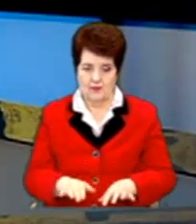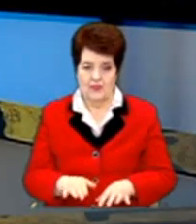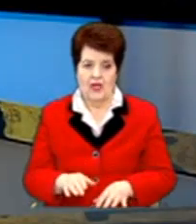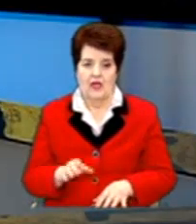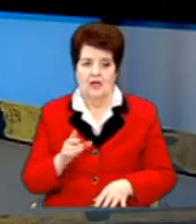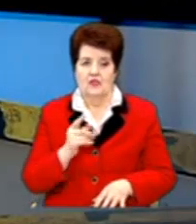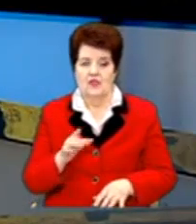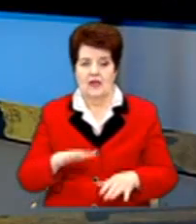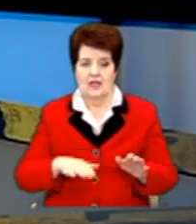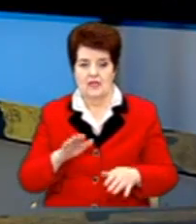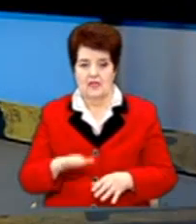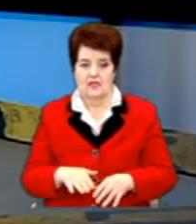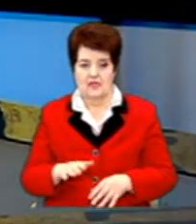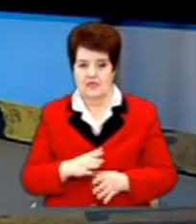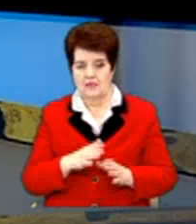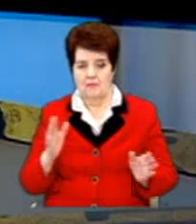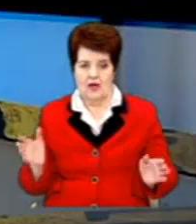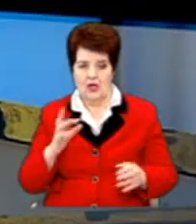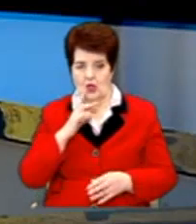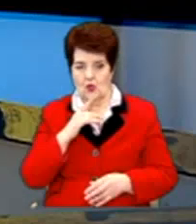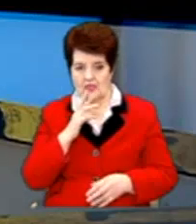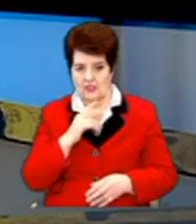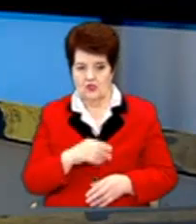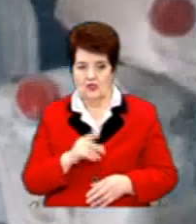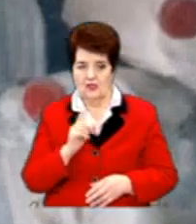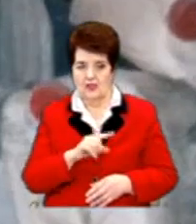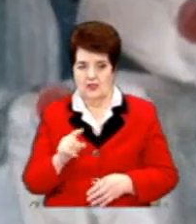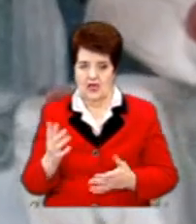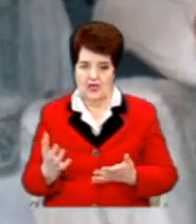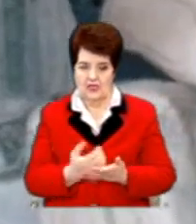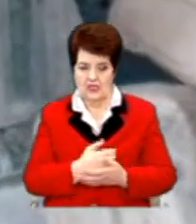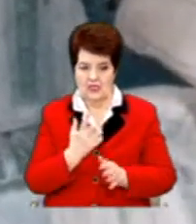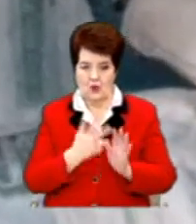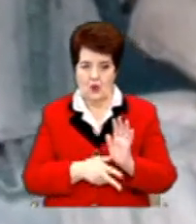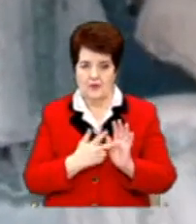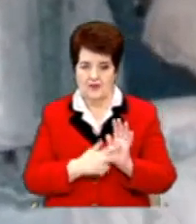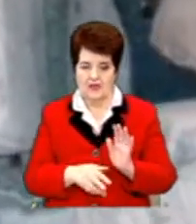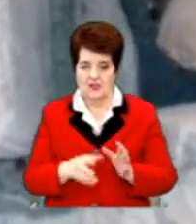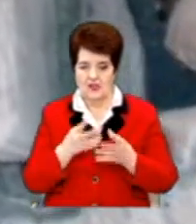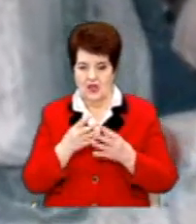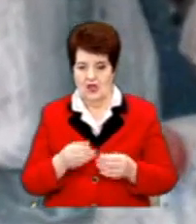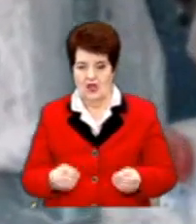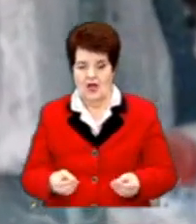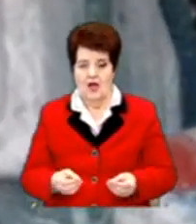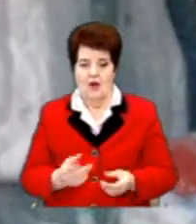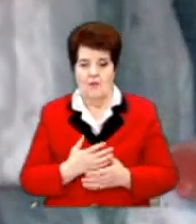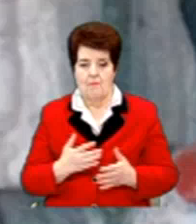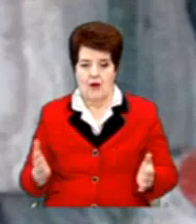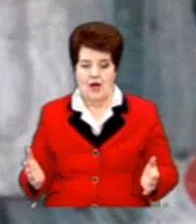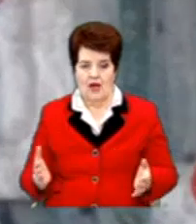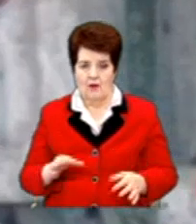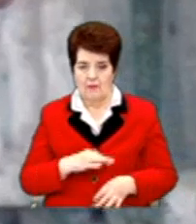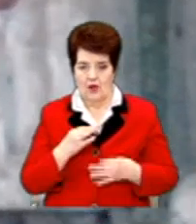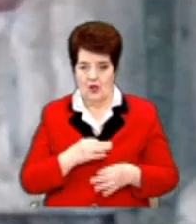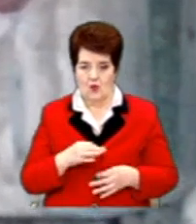radioactive și cantități mari de deșeuri chimice toxice. Dintre sursele găsite, 80 erau expirate și expuneau unui mare pericol